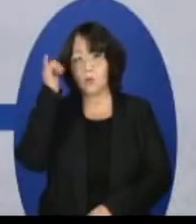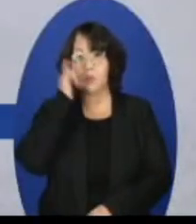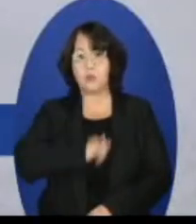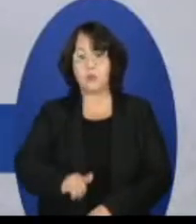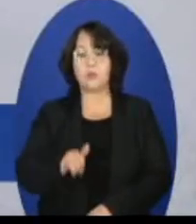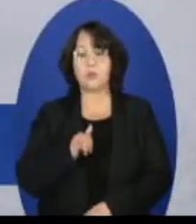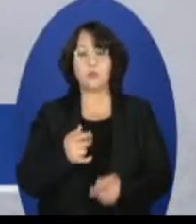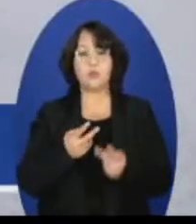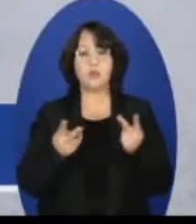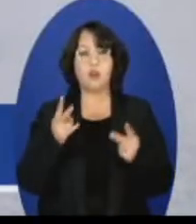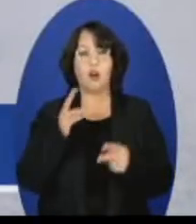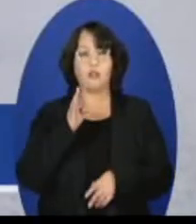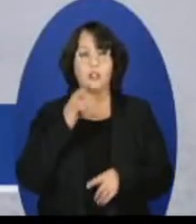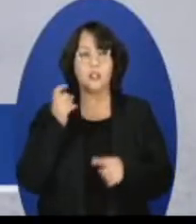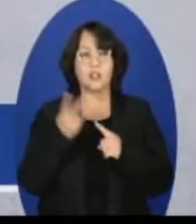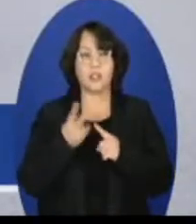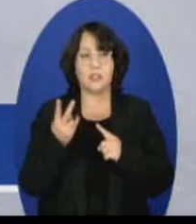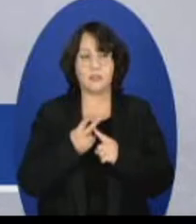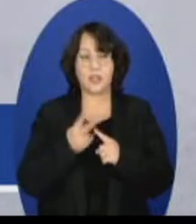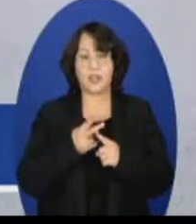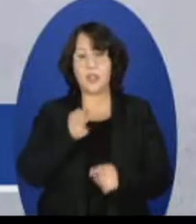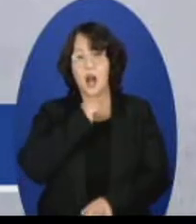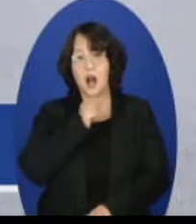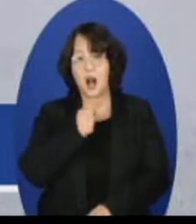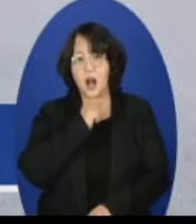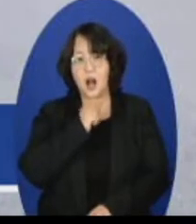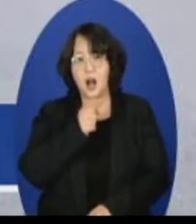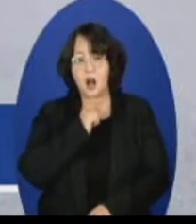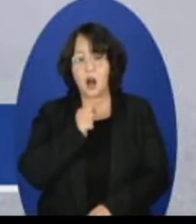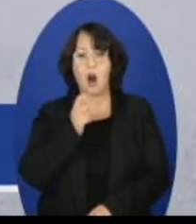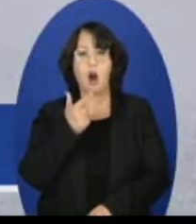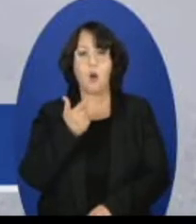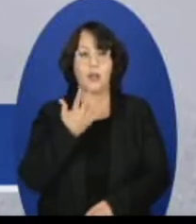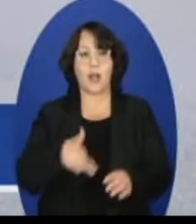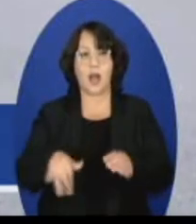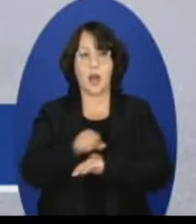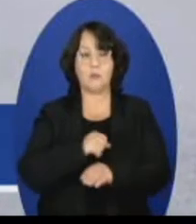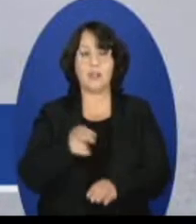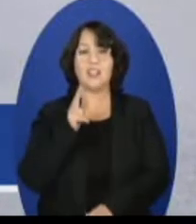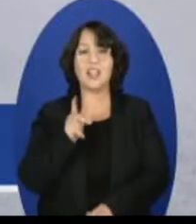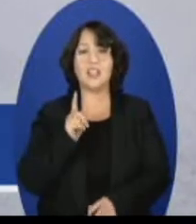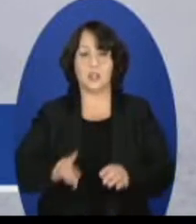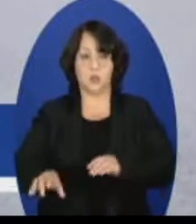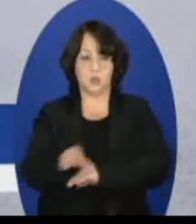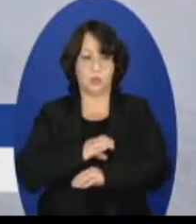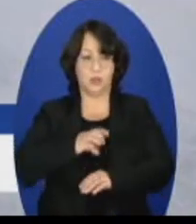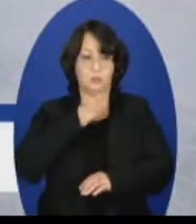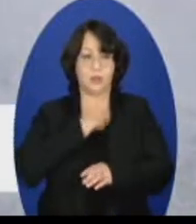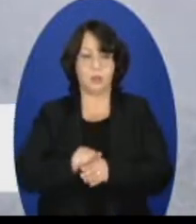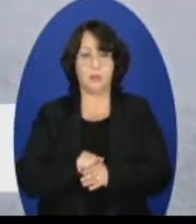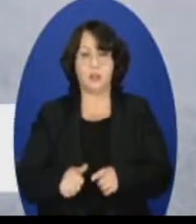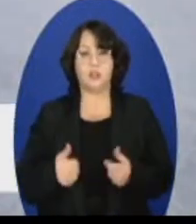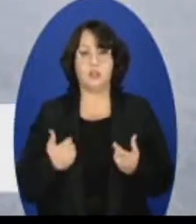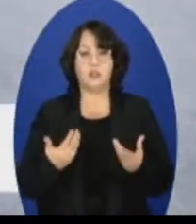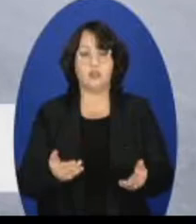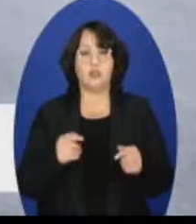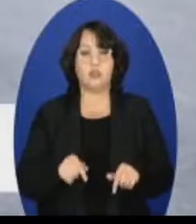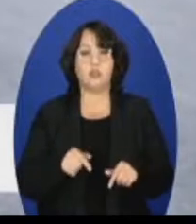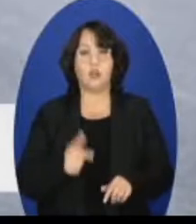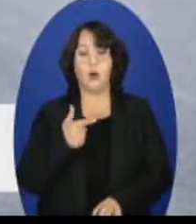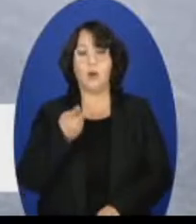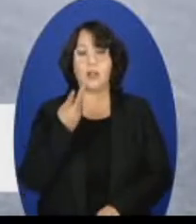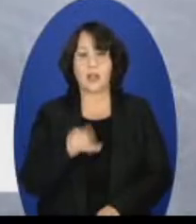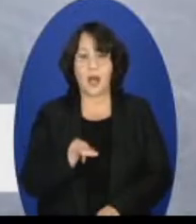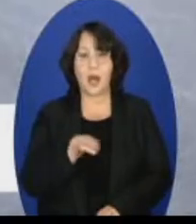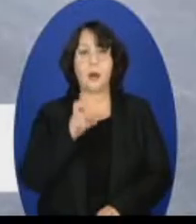Монголын үндэсний олон нийтийн телевизэн Монголын мэдээ сүлгийн сурвалжлах хэсэг Говьлтаа аймгийн Дэлгэр сумаас мэдээлж байна. За өнөөдөр